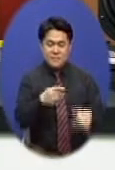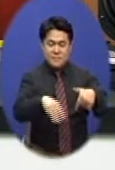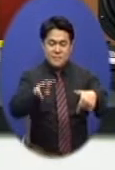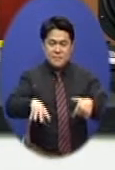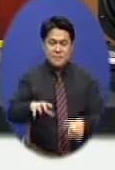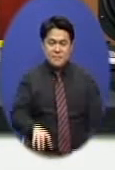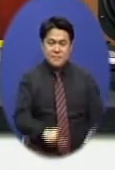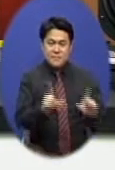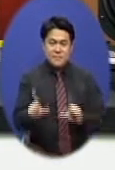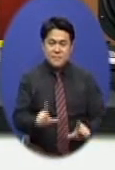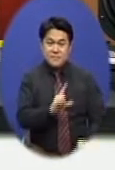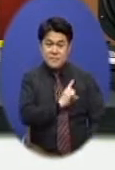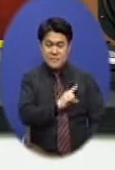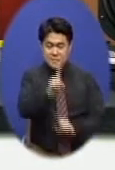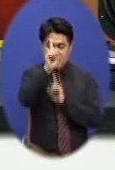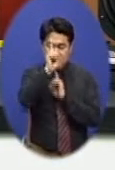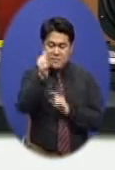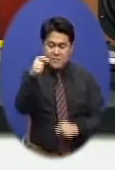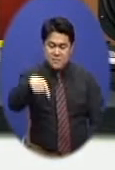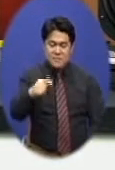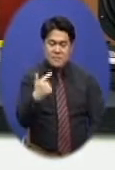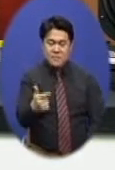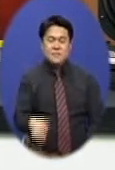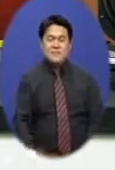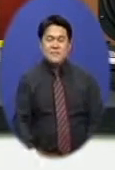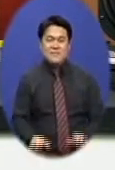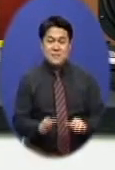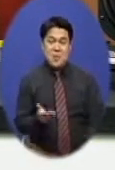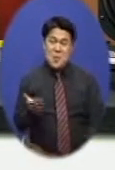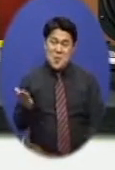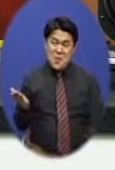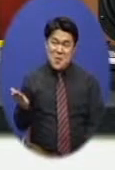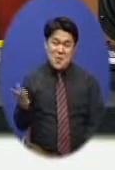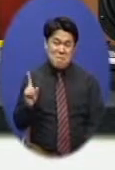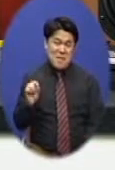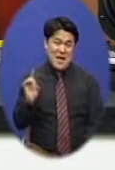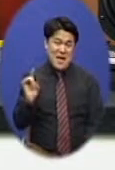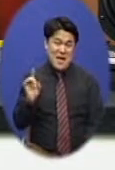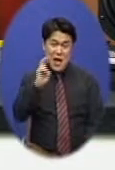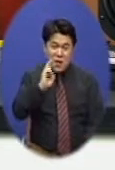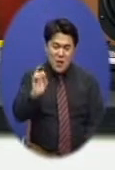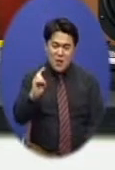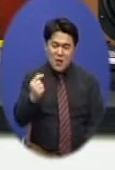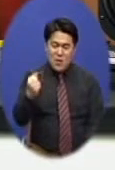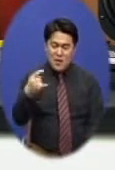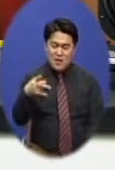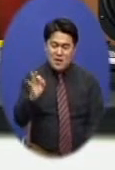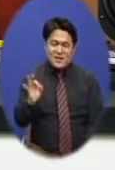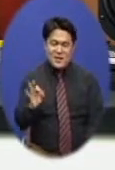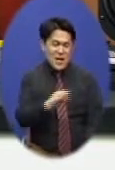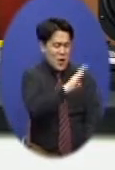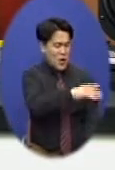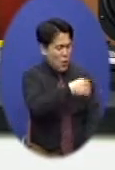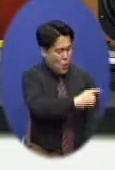사는 이훈입니다. 아, 이훈 씨. 제 오늘 옆에 만원 한 장에 원희정 씨 나와 있거든요.